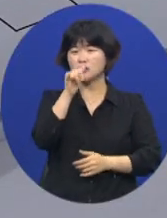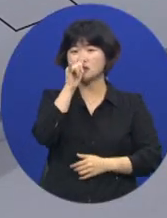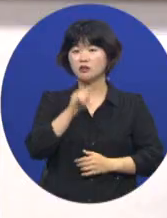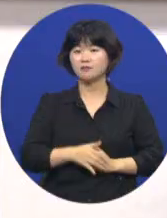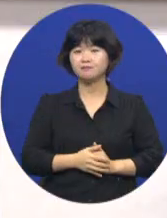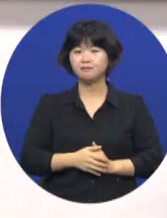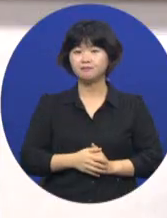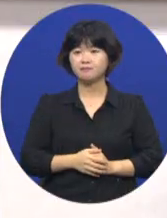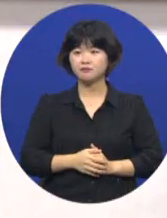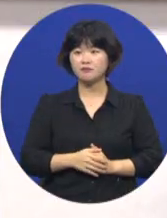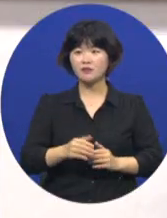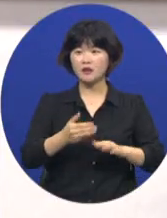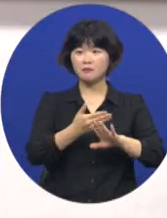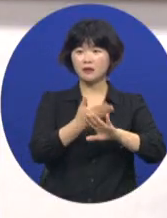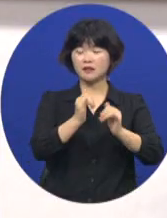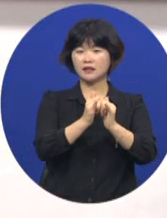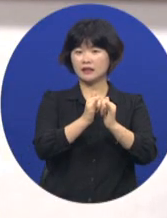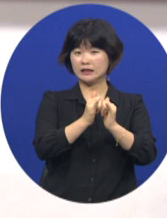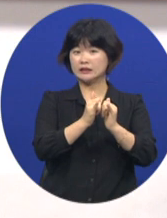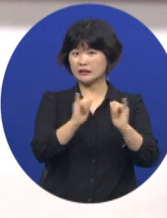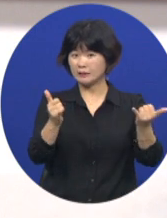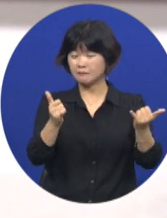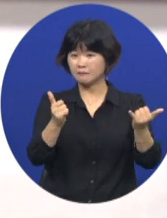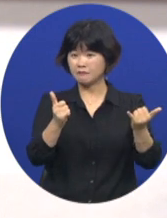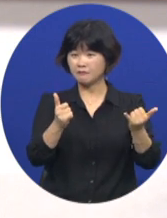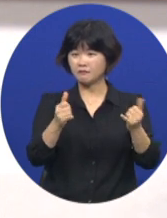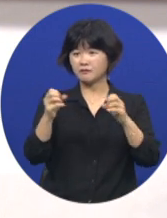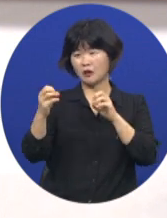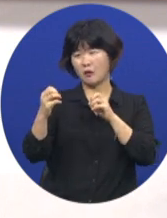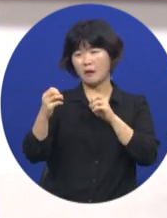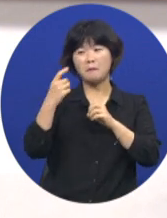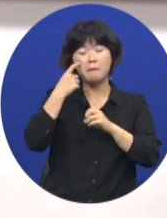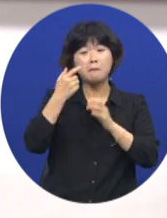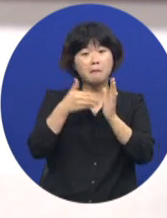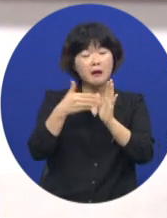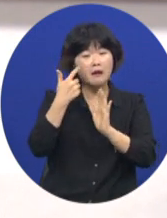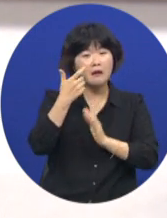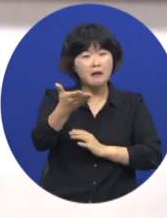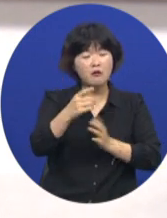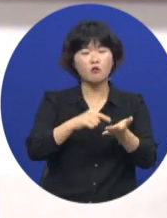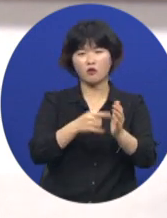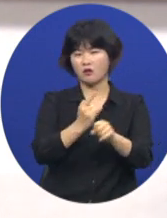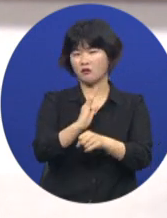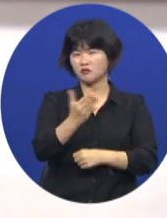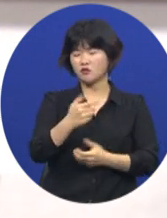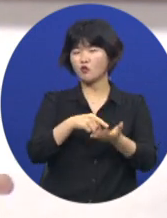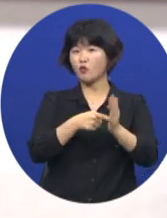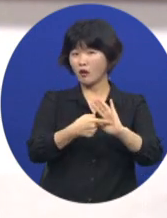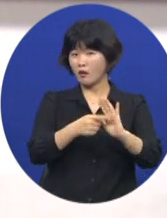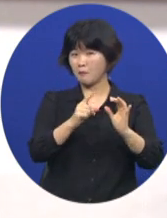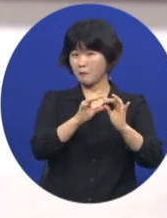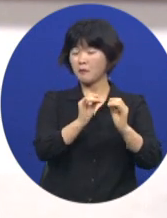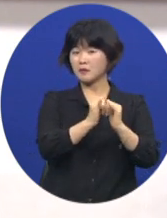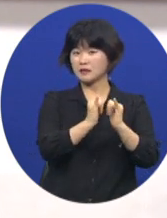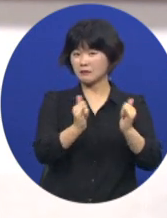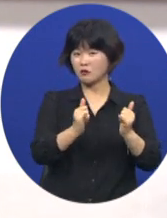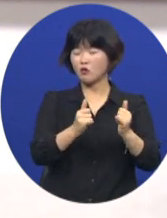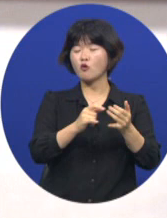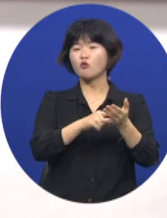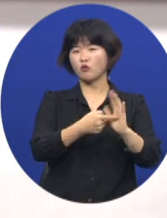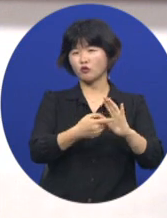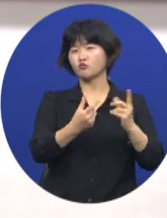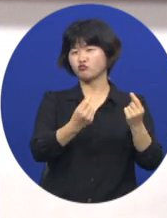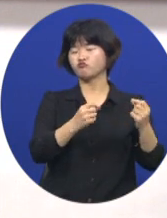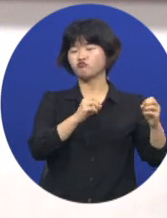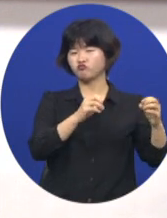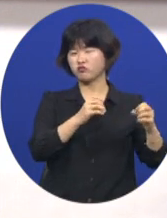나왔습니다. 반대하시는 분들에게 가서 뭐 대화를 해봤습니까? 공개적으로 해야죠. 공개적으로 하고 찬성하시는 분에게도 가가지고 공개적으로